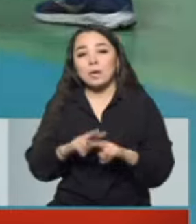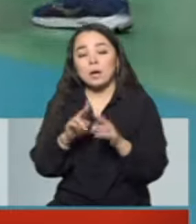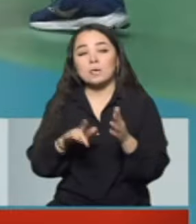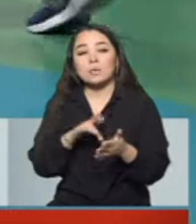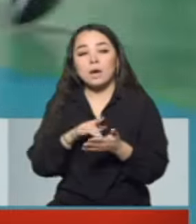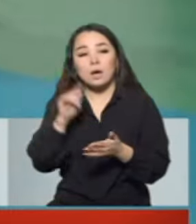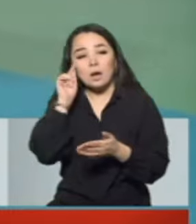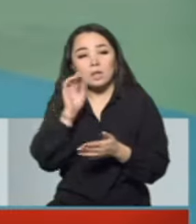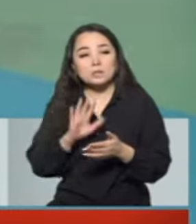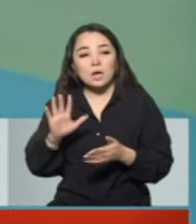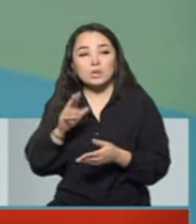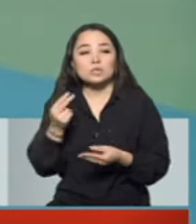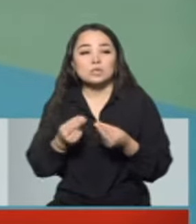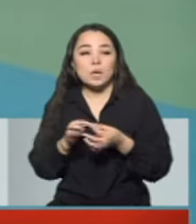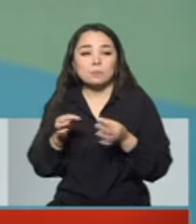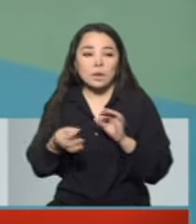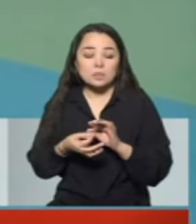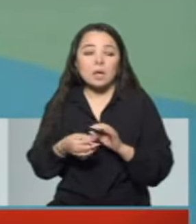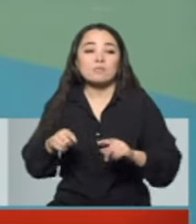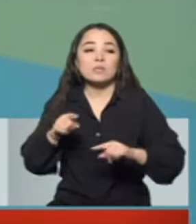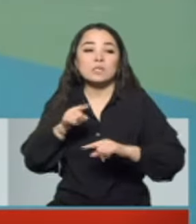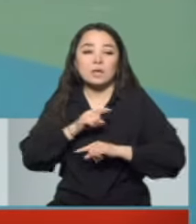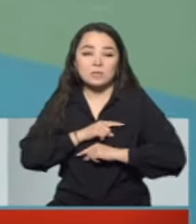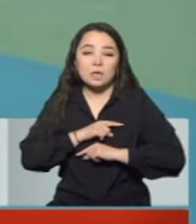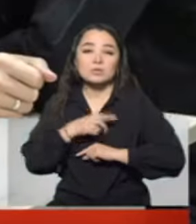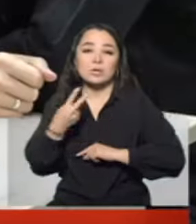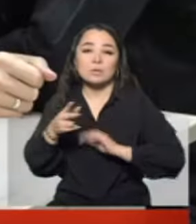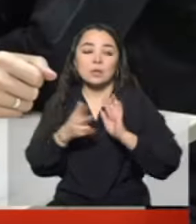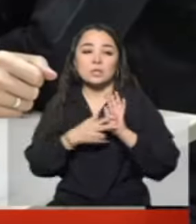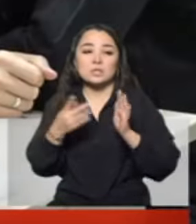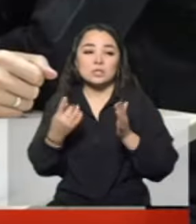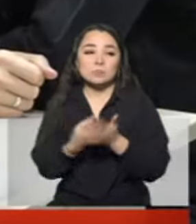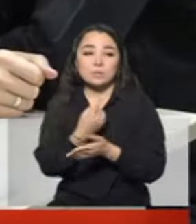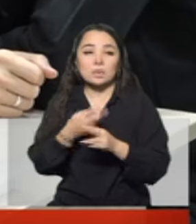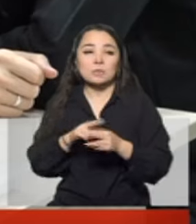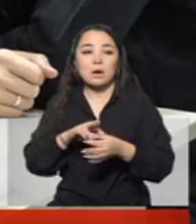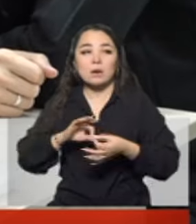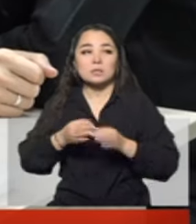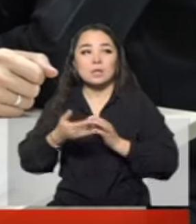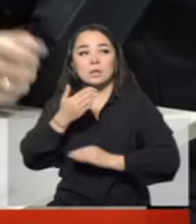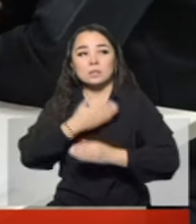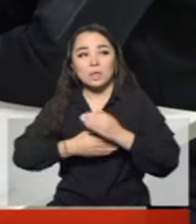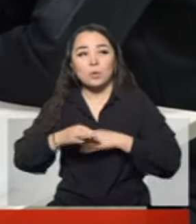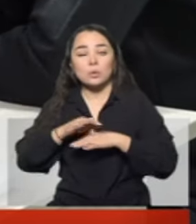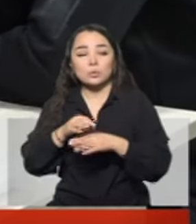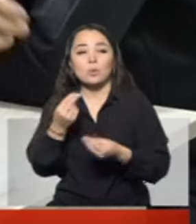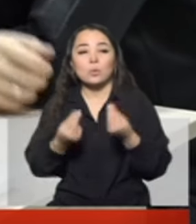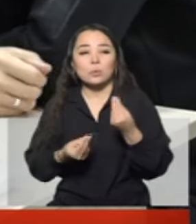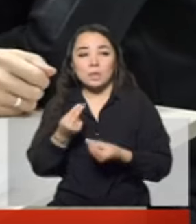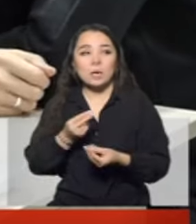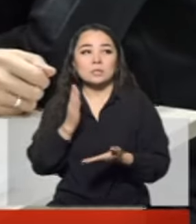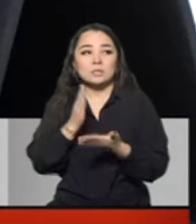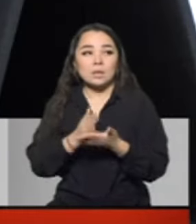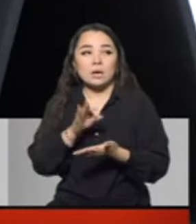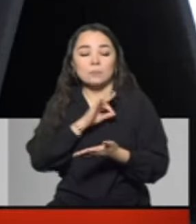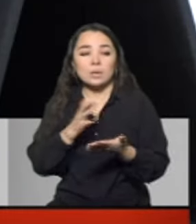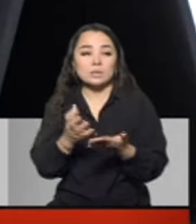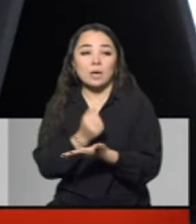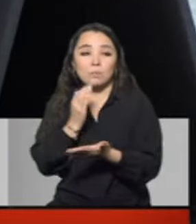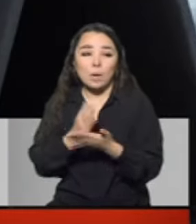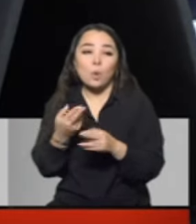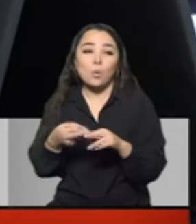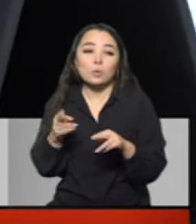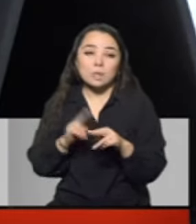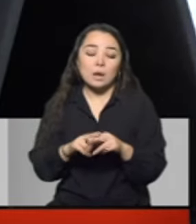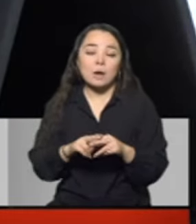өткен Азия чемпионатында финалға шығып, 28 жылда алғаш рет паралимпиада ойындарына тікелей жолдамаға қол жеткізді.